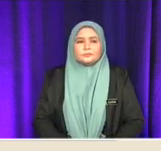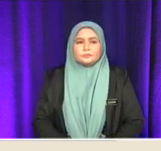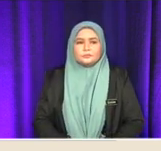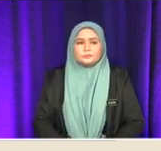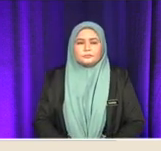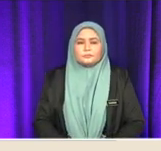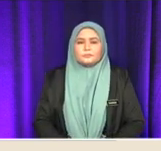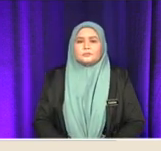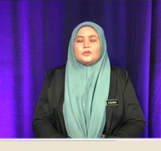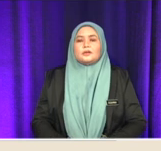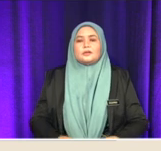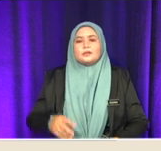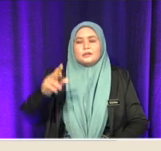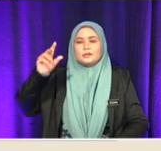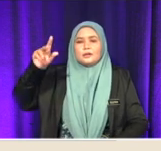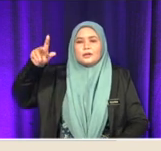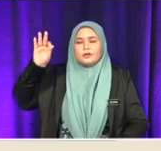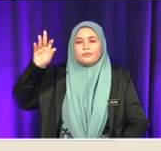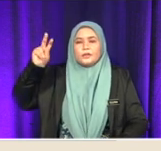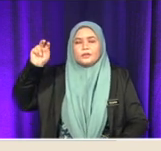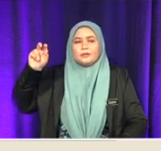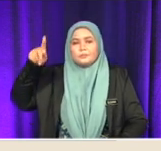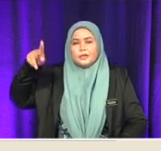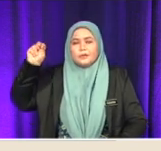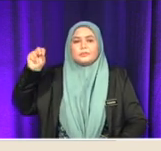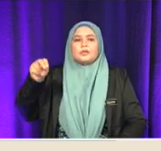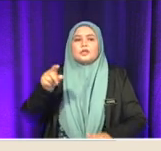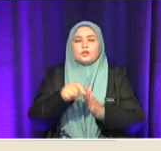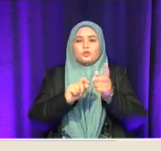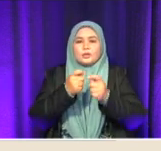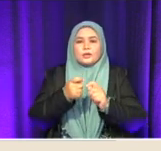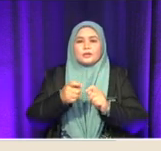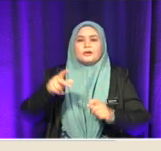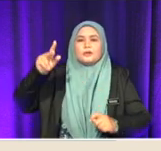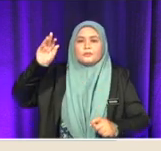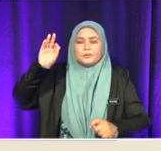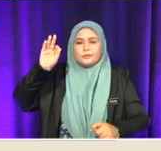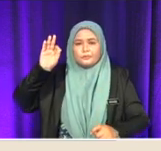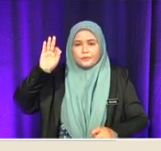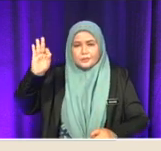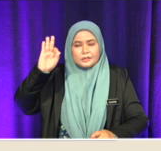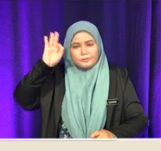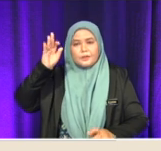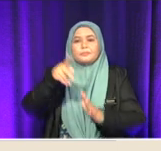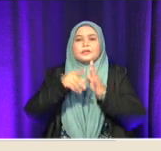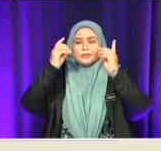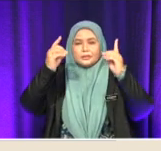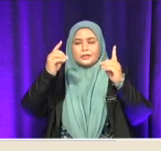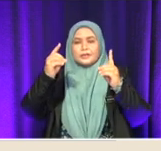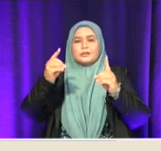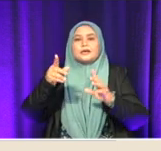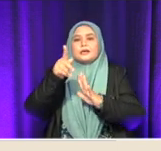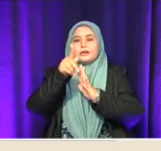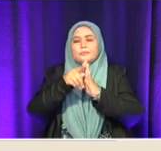itu oke dan ini kemudiannya ditukar kepada falsafah pendidikan kebangsaan ataupun F